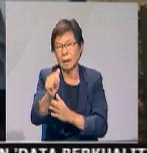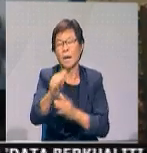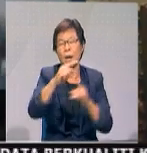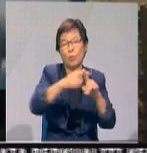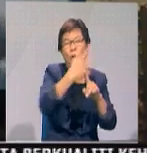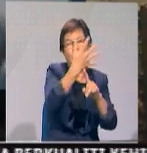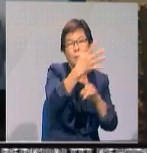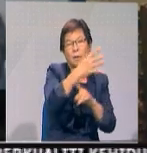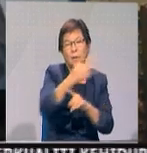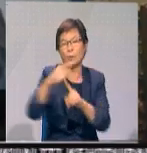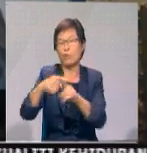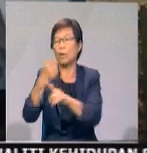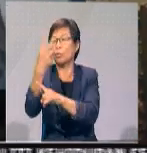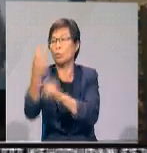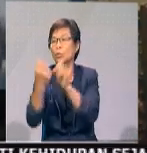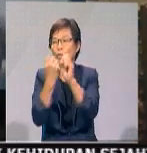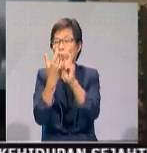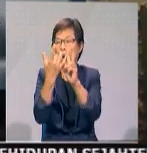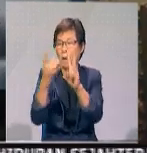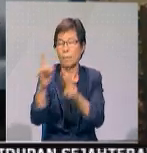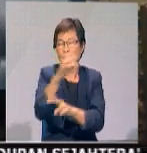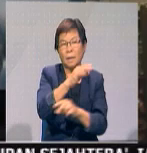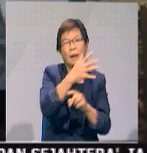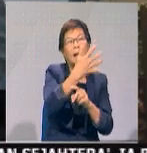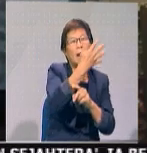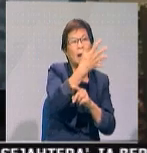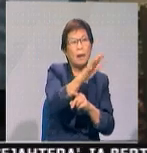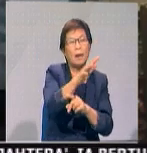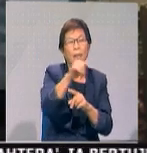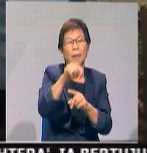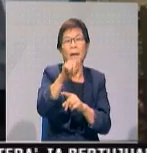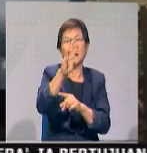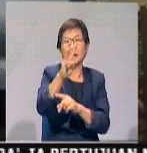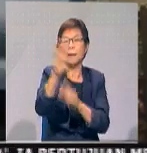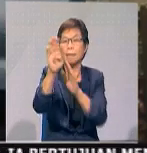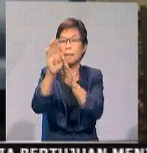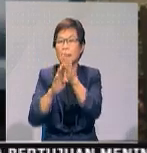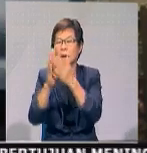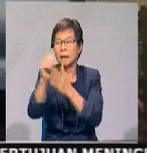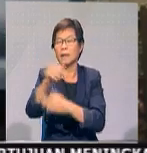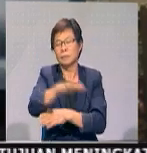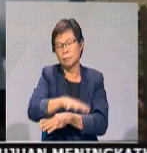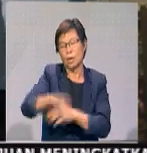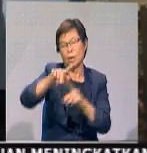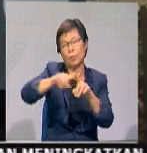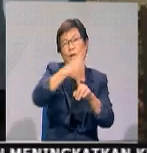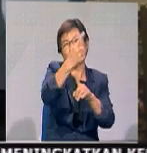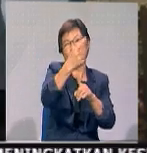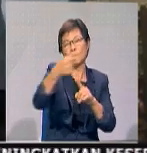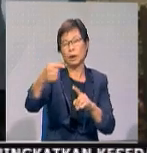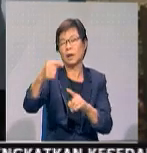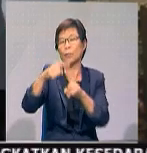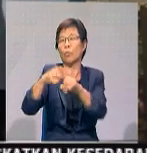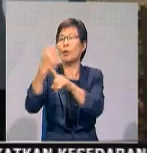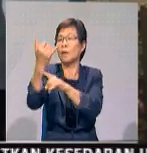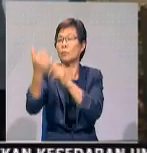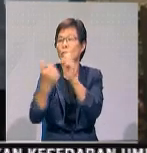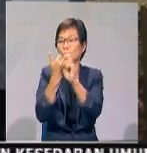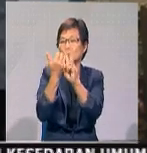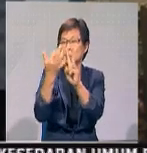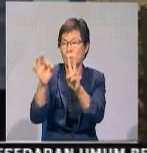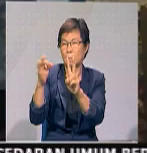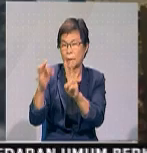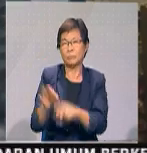Mei hingga Disember 2018 dan RM15.6 bilion di antara Januari hingga Jun